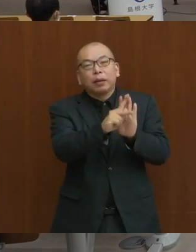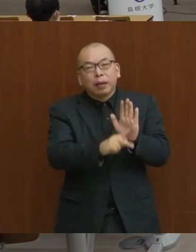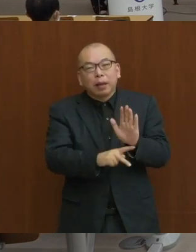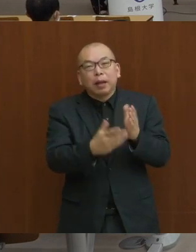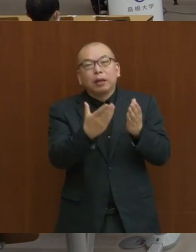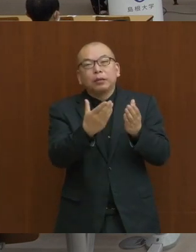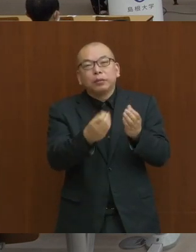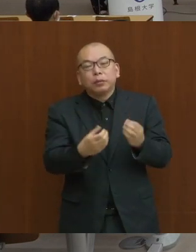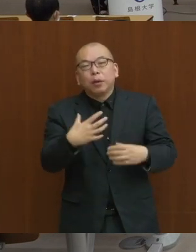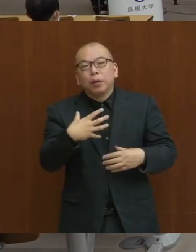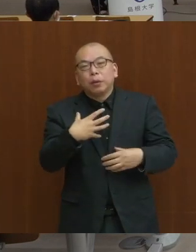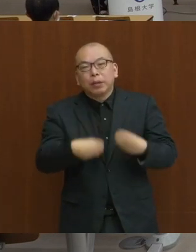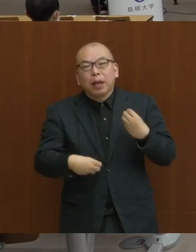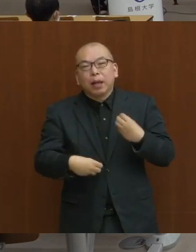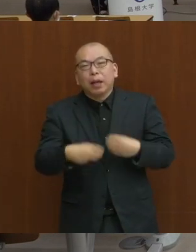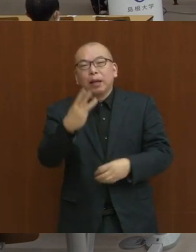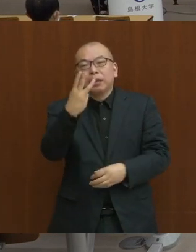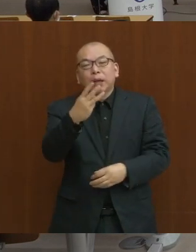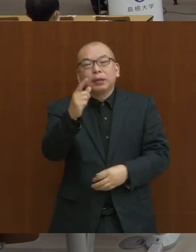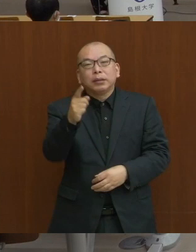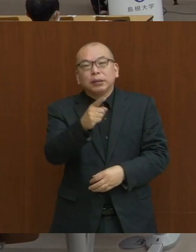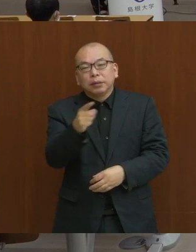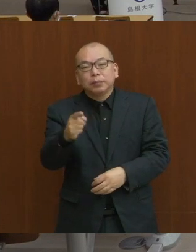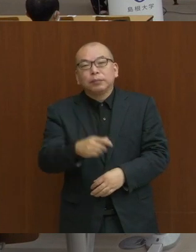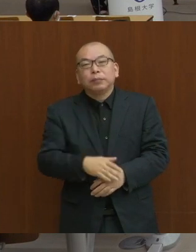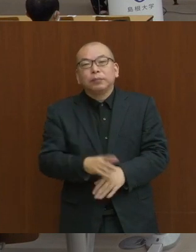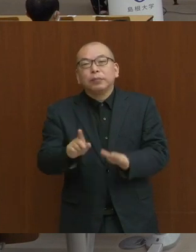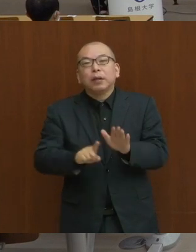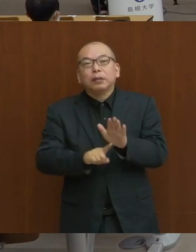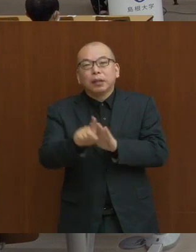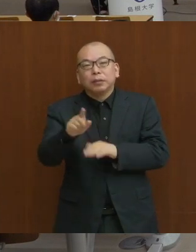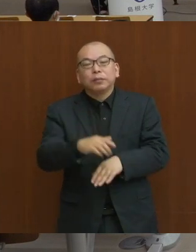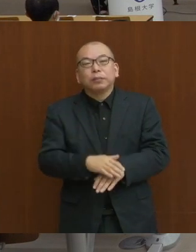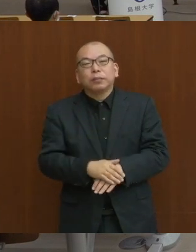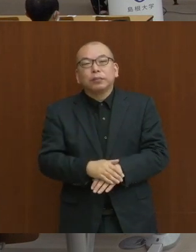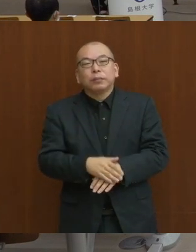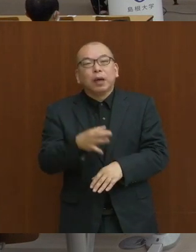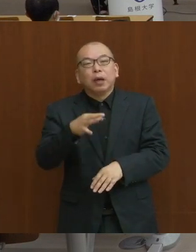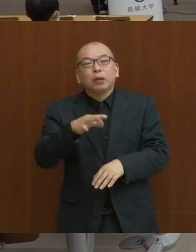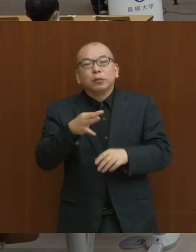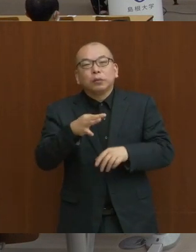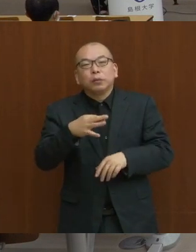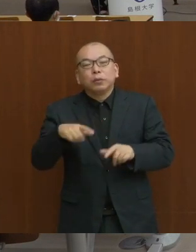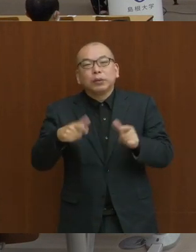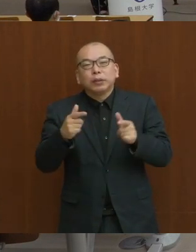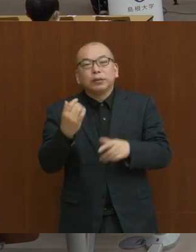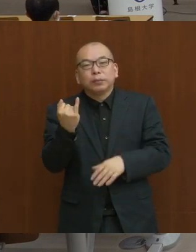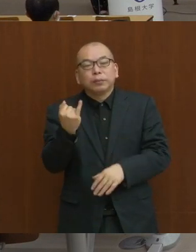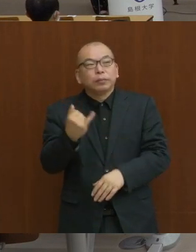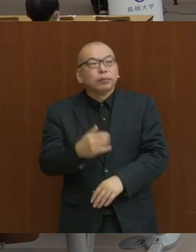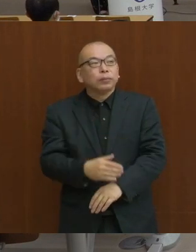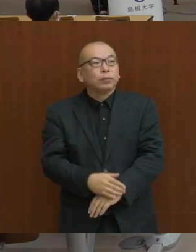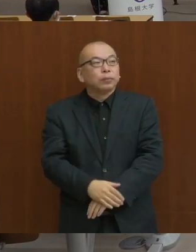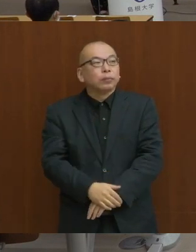了生3名、総代鈴木彩子。